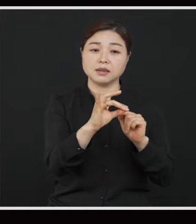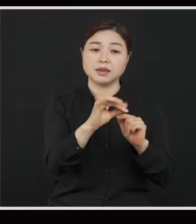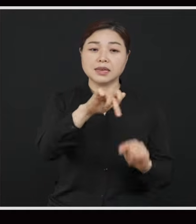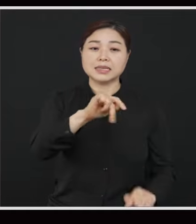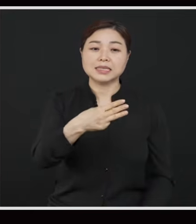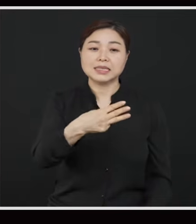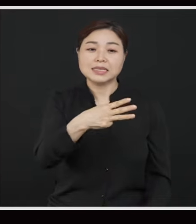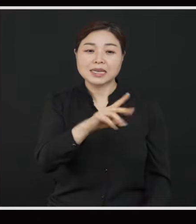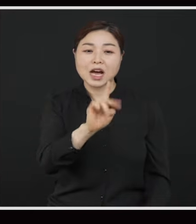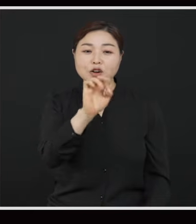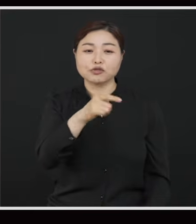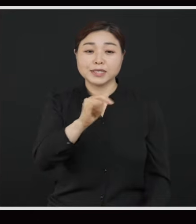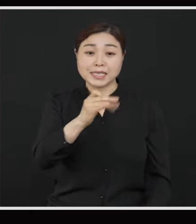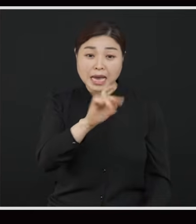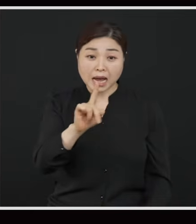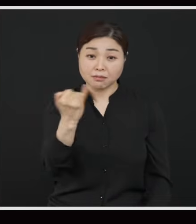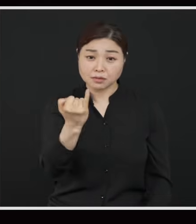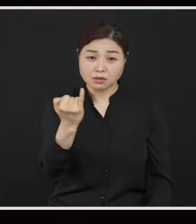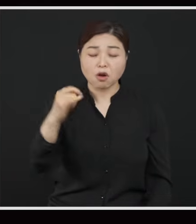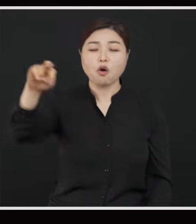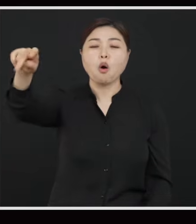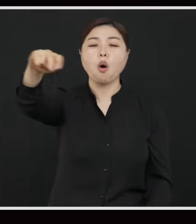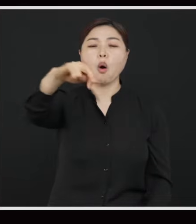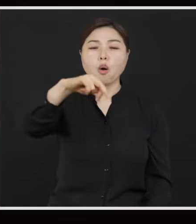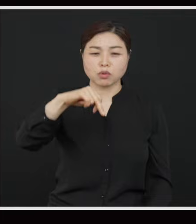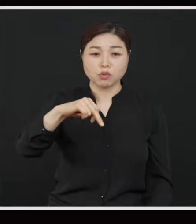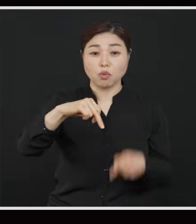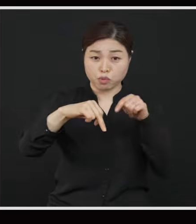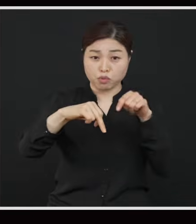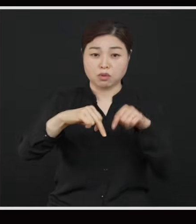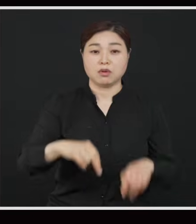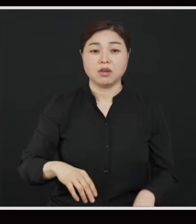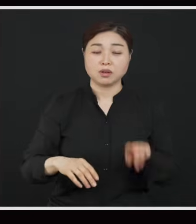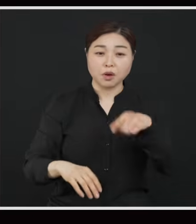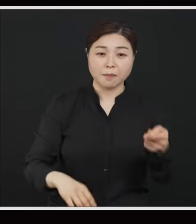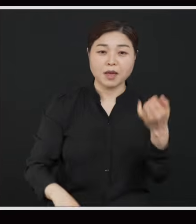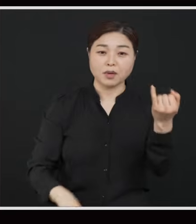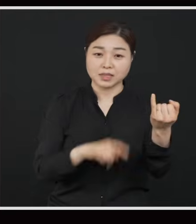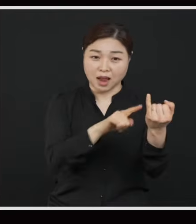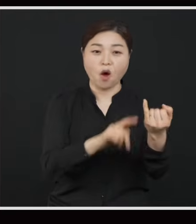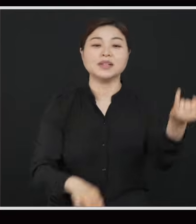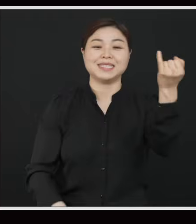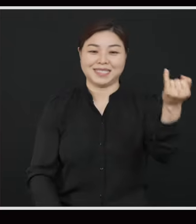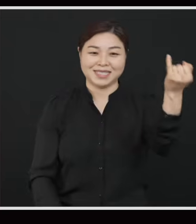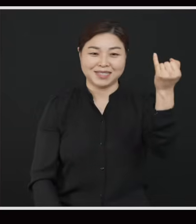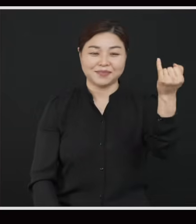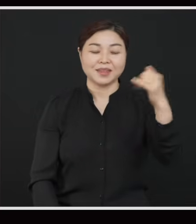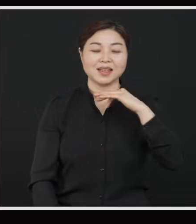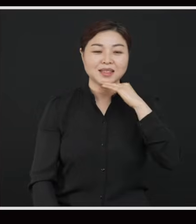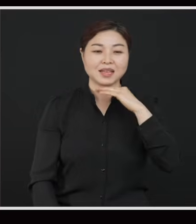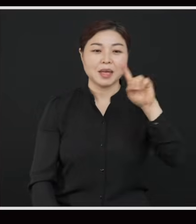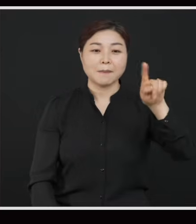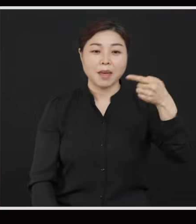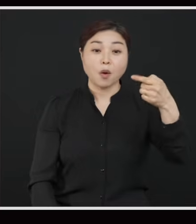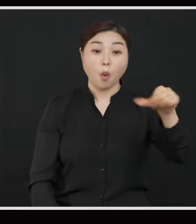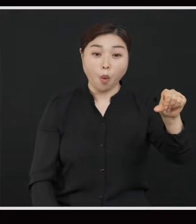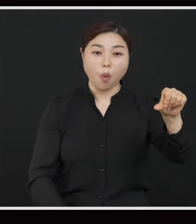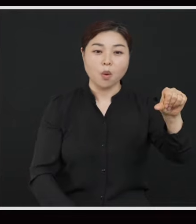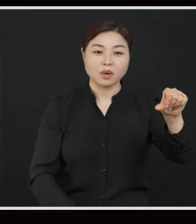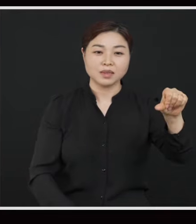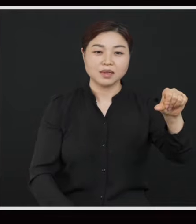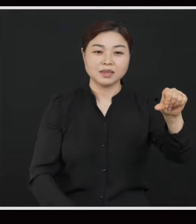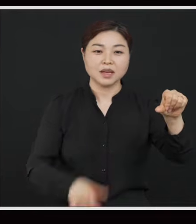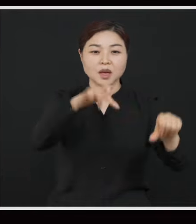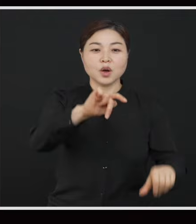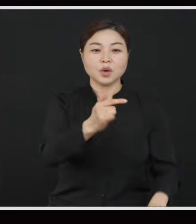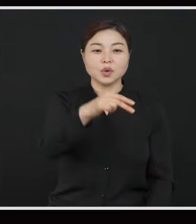멜리스라는 할머니는 걸어서 왔어요. 여기. 요 옆에 그 언니입니다. 105세 콘솔라타